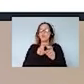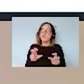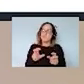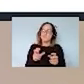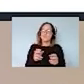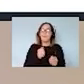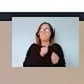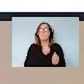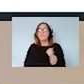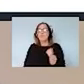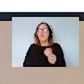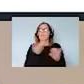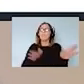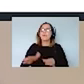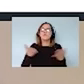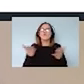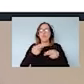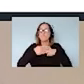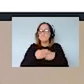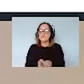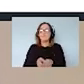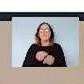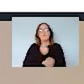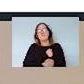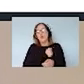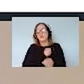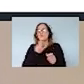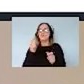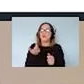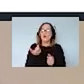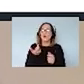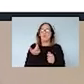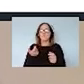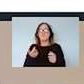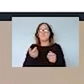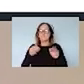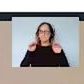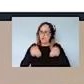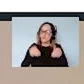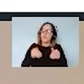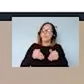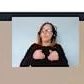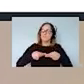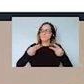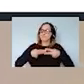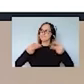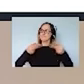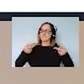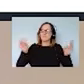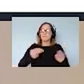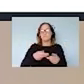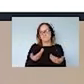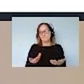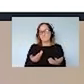miejsce, biblioteka jako miejsce, gdzie dzielimy się, wypożyczamy, co przyczynia się do propagowania idei zero